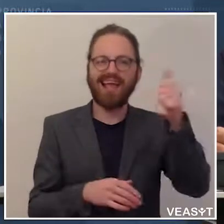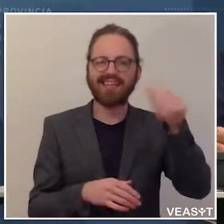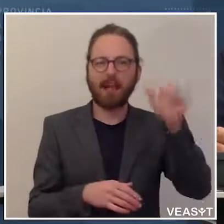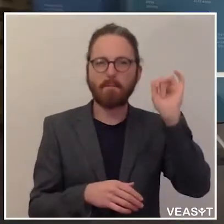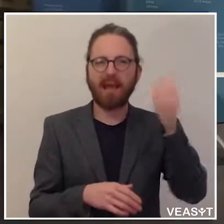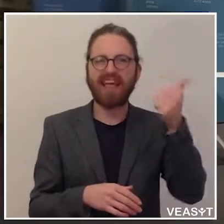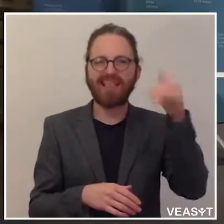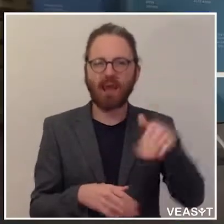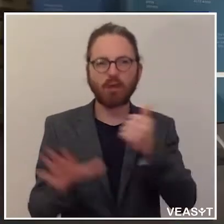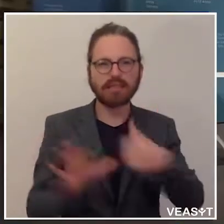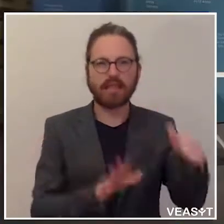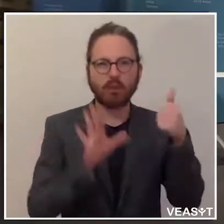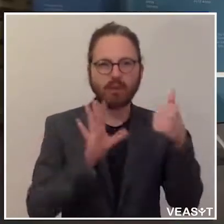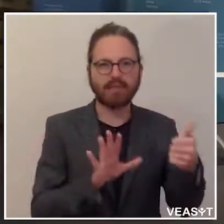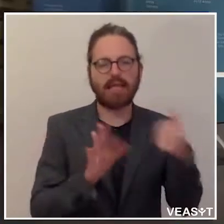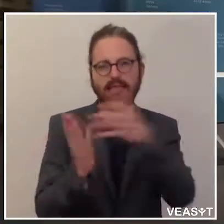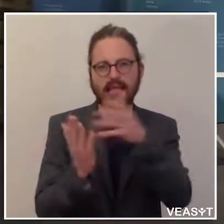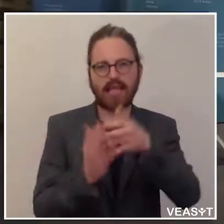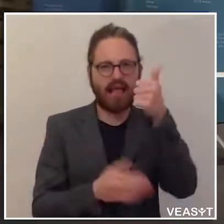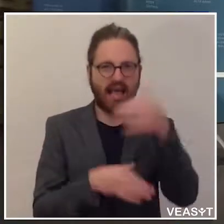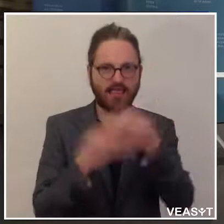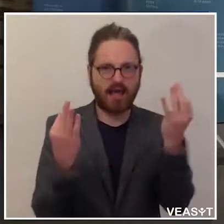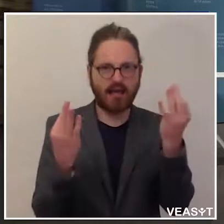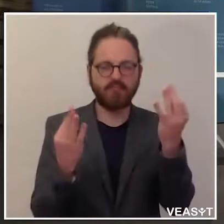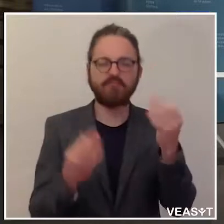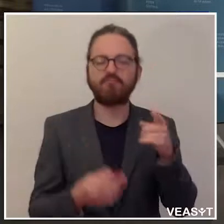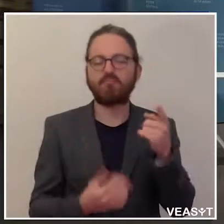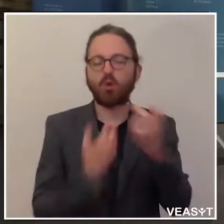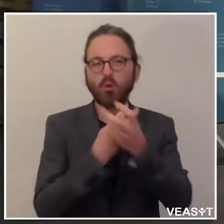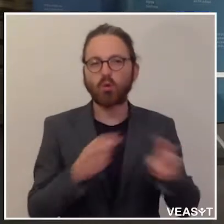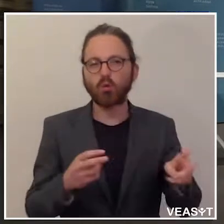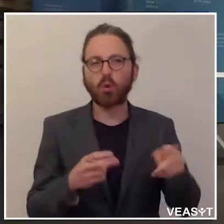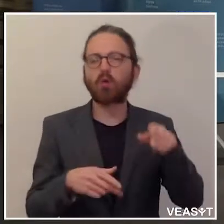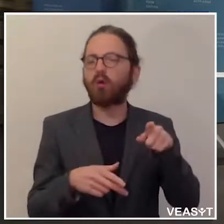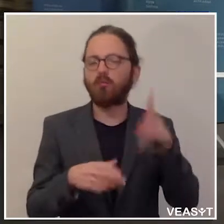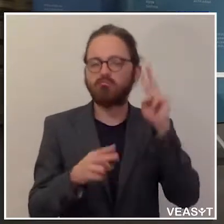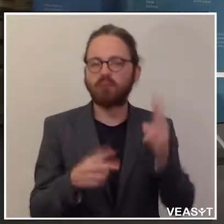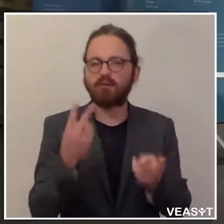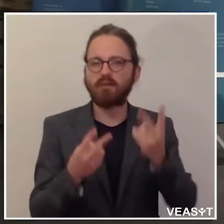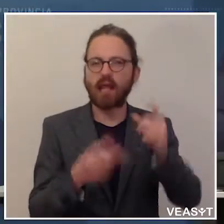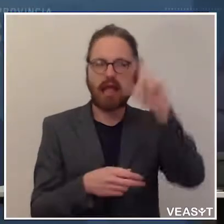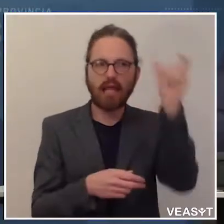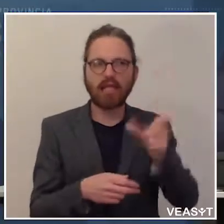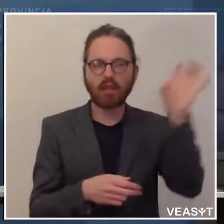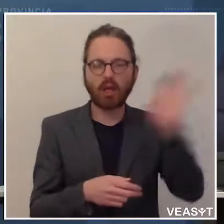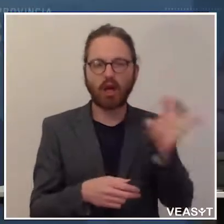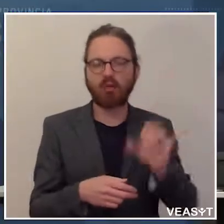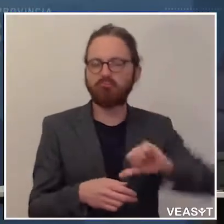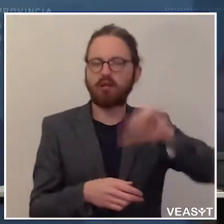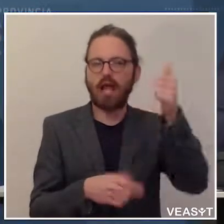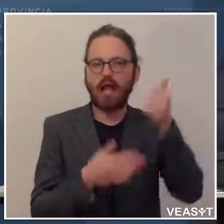test si trova da dr gusto stelle alt alla italiani saione